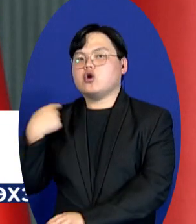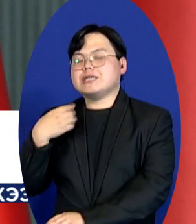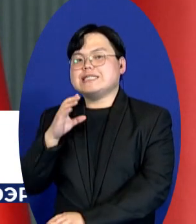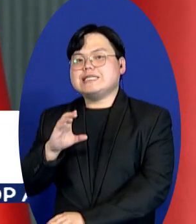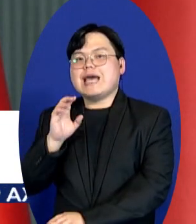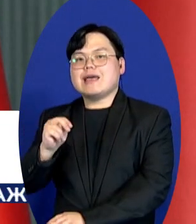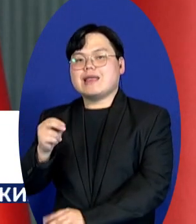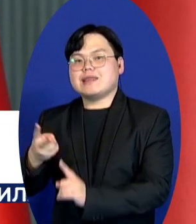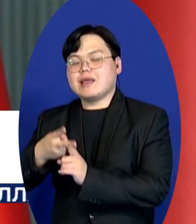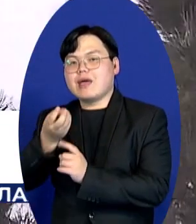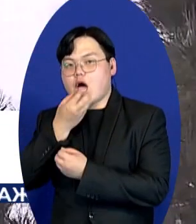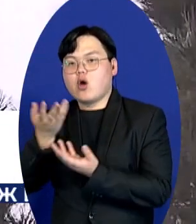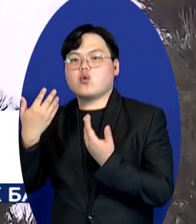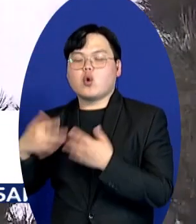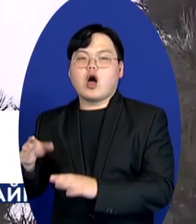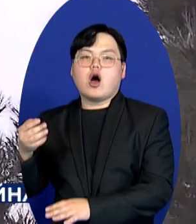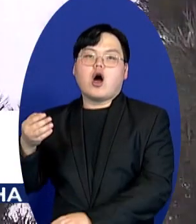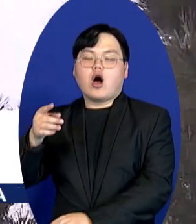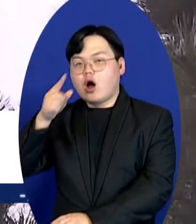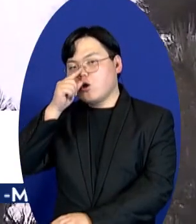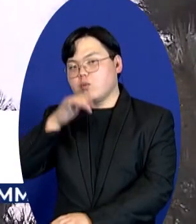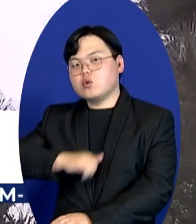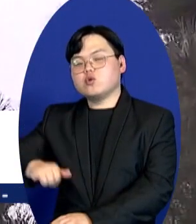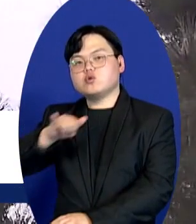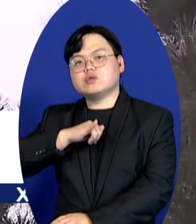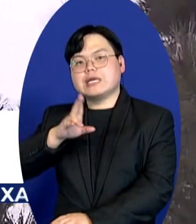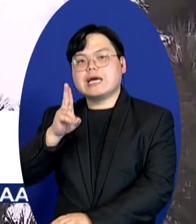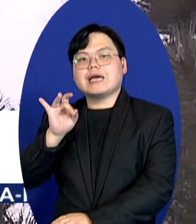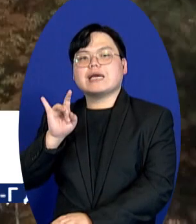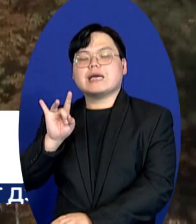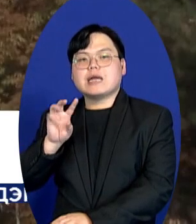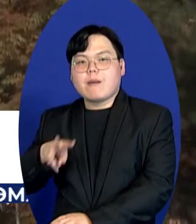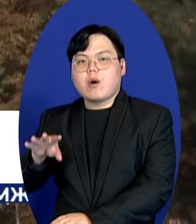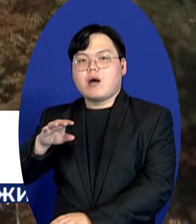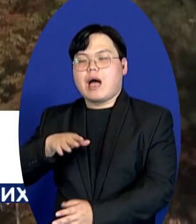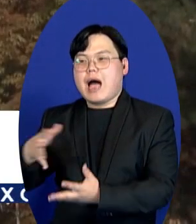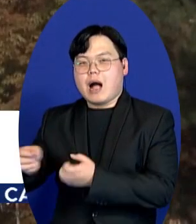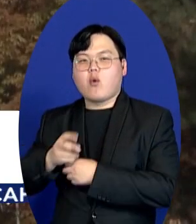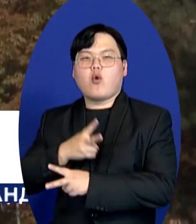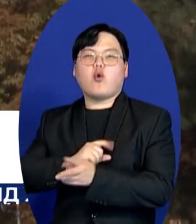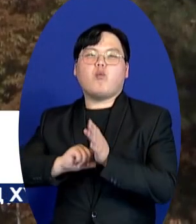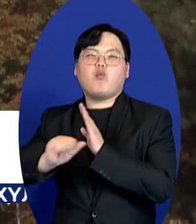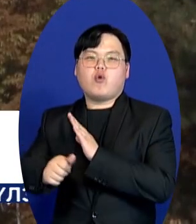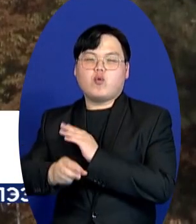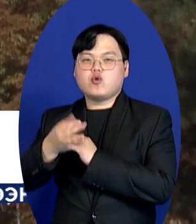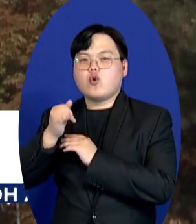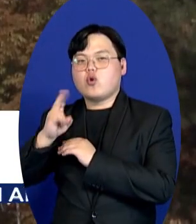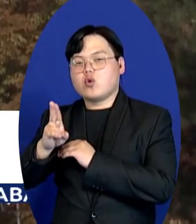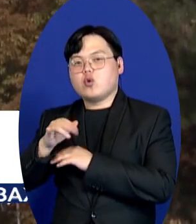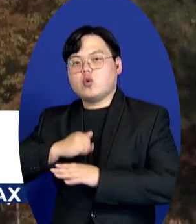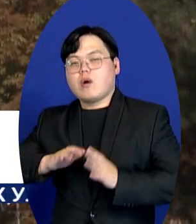CNN-д ярьсан өгт мөн илэрхийлжээ. Орос албаны улс Кремльг нэгтгэн авсан нь хууль бус. Үүн дээр Турк улсын байр суурь 2014 оноос